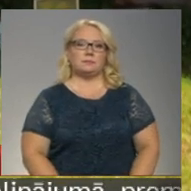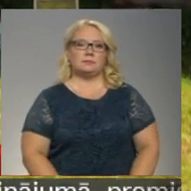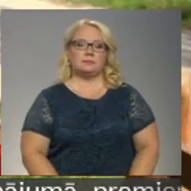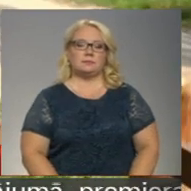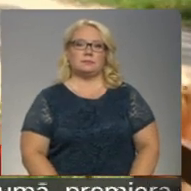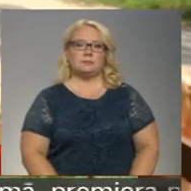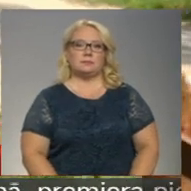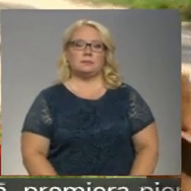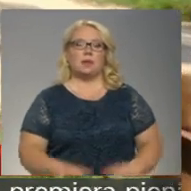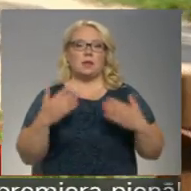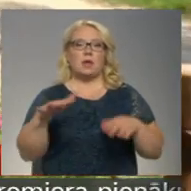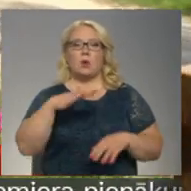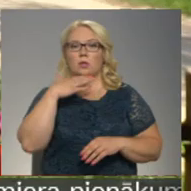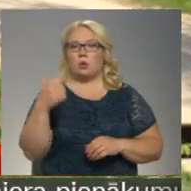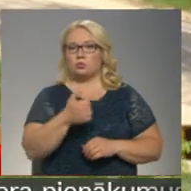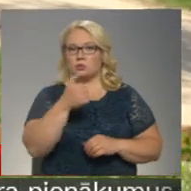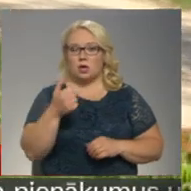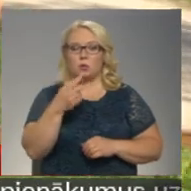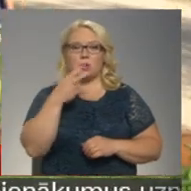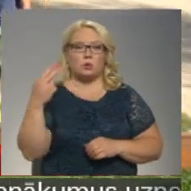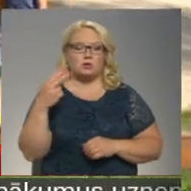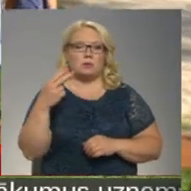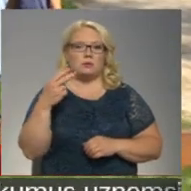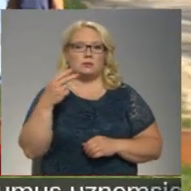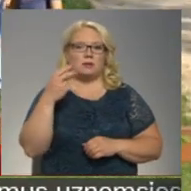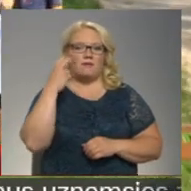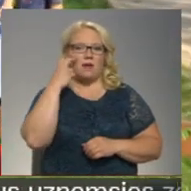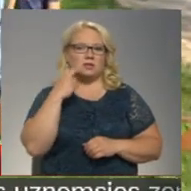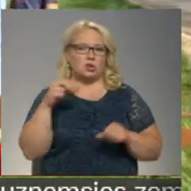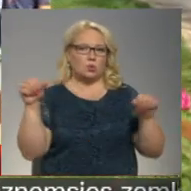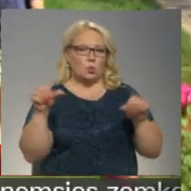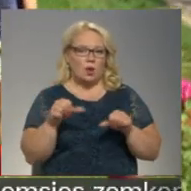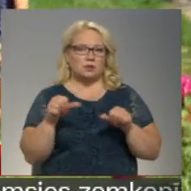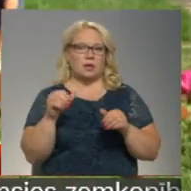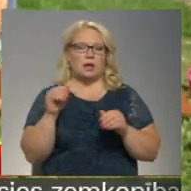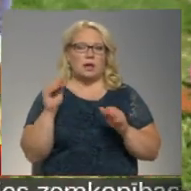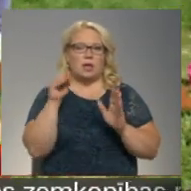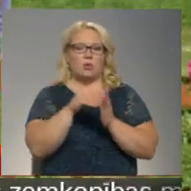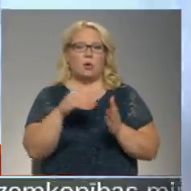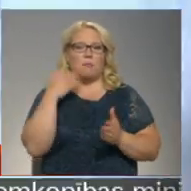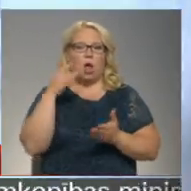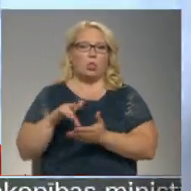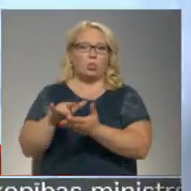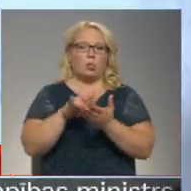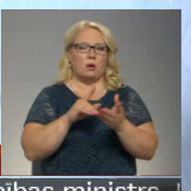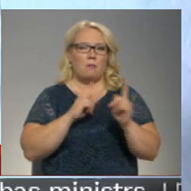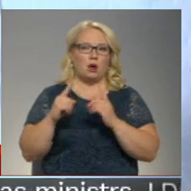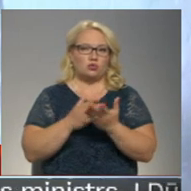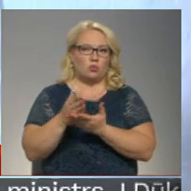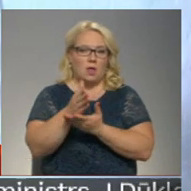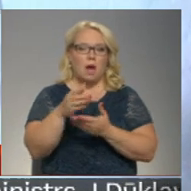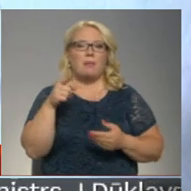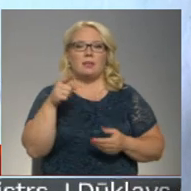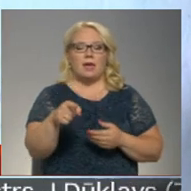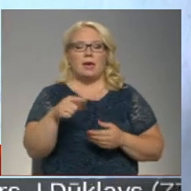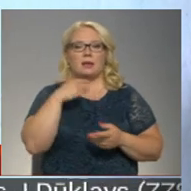камням. Jau vairākus gadus 200-gadīgais krogs iekļauts arī Baltūra maršrutā, bet biedrība Upmales mantinieki iecerējuši